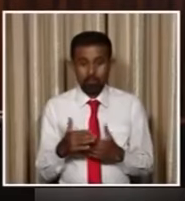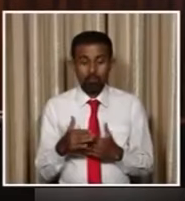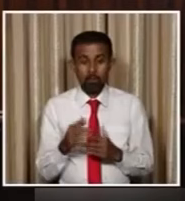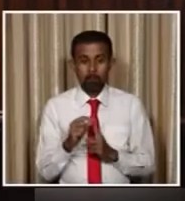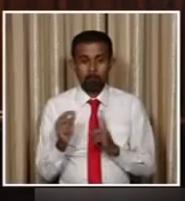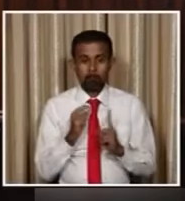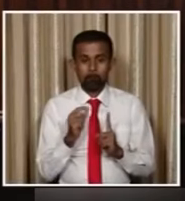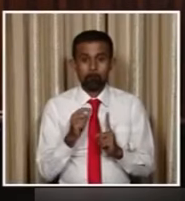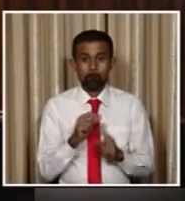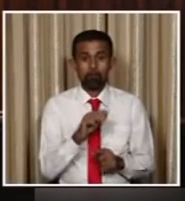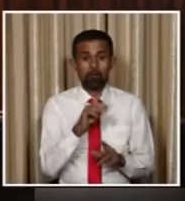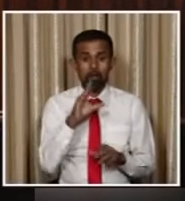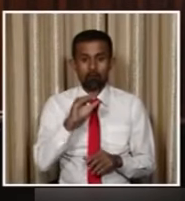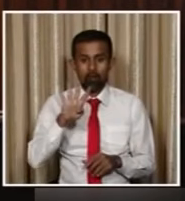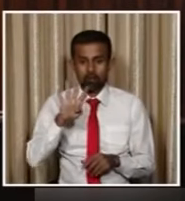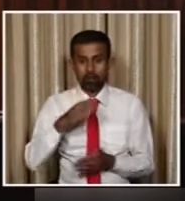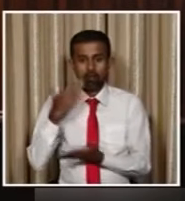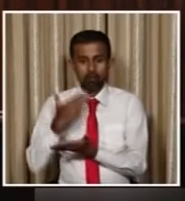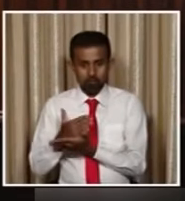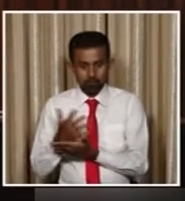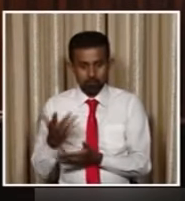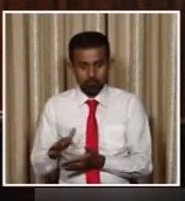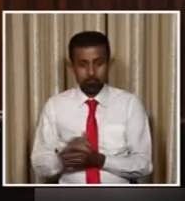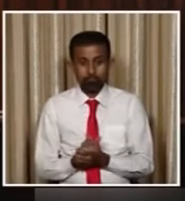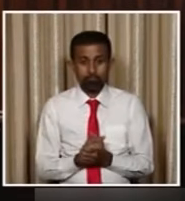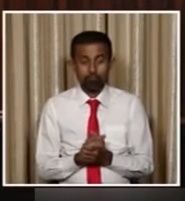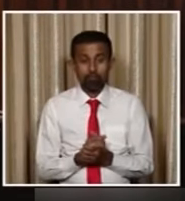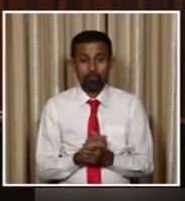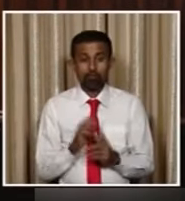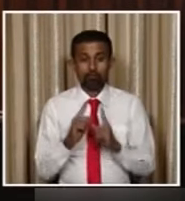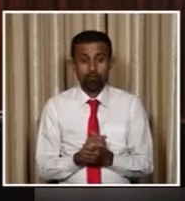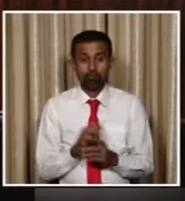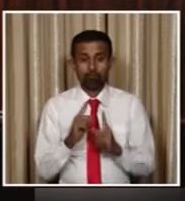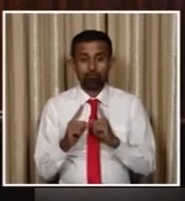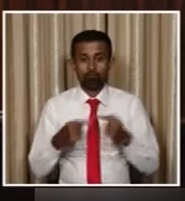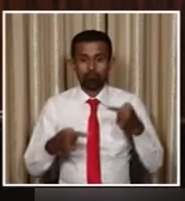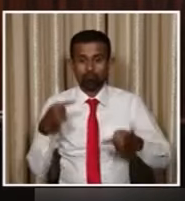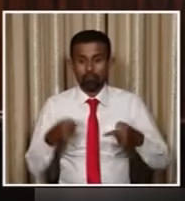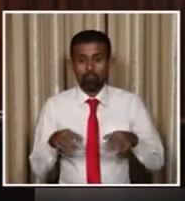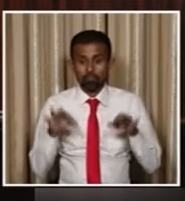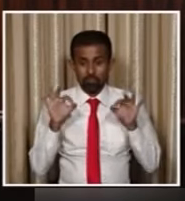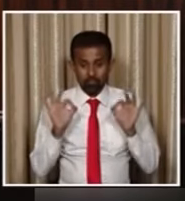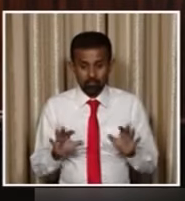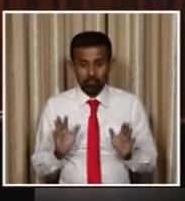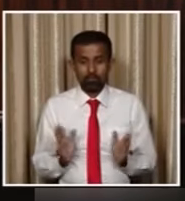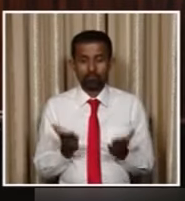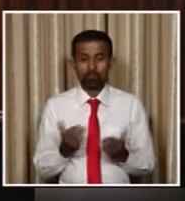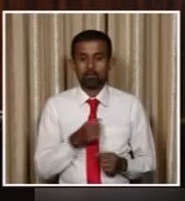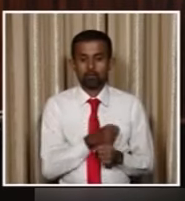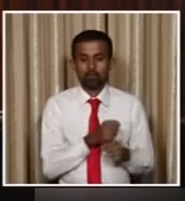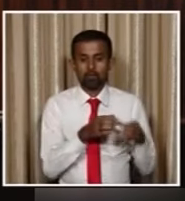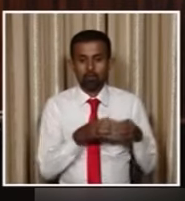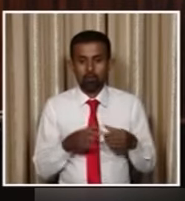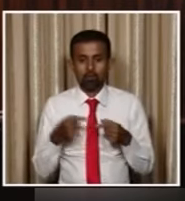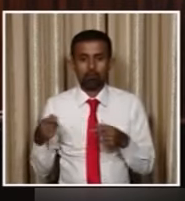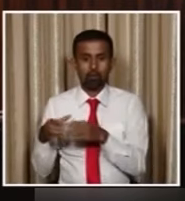පැය 3කට ආසන්න කාලයකින් පසු පාර්ලිමේන්තුව නැවත රැස් වුණා පාර්ලිමේන්තුවේ විවාද අර්ථාන්විතව කරගෙන යාමට ආණ්ඩු පාර්ශවය හා